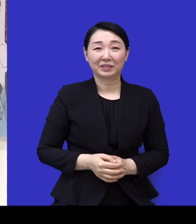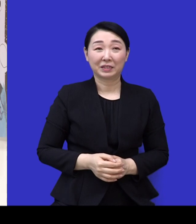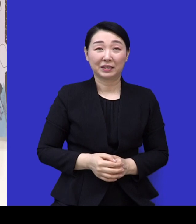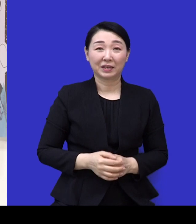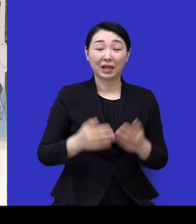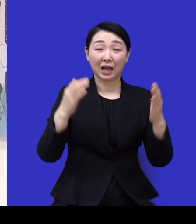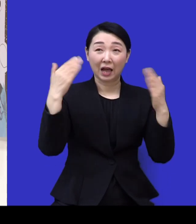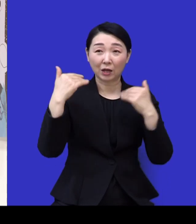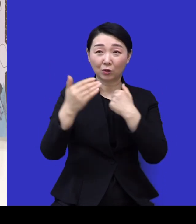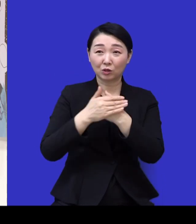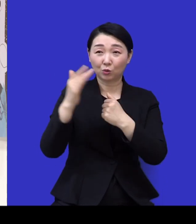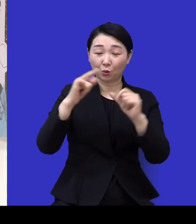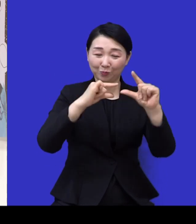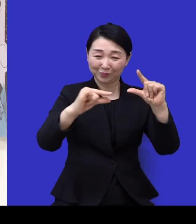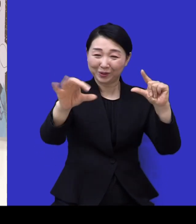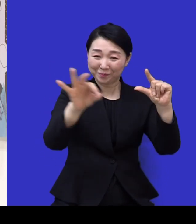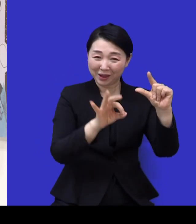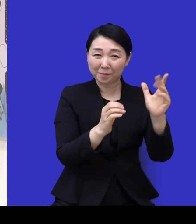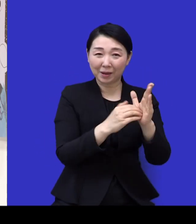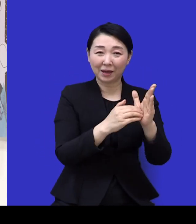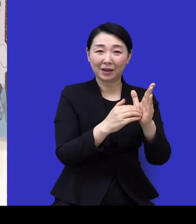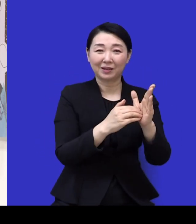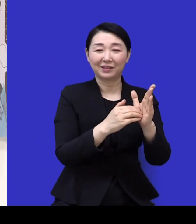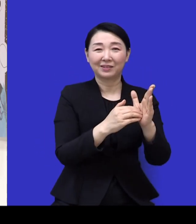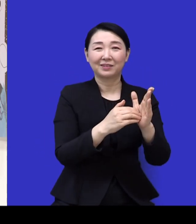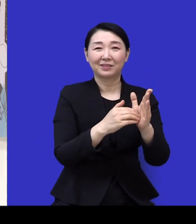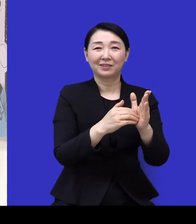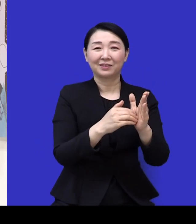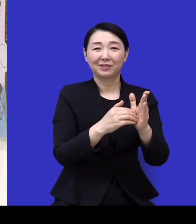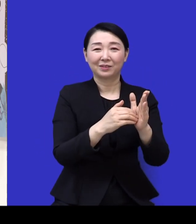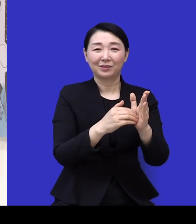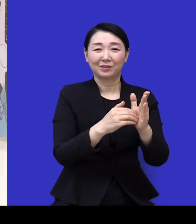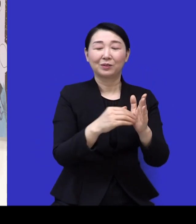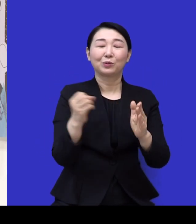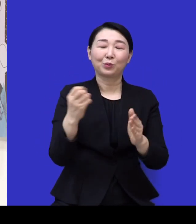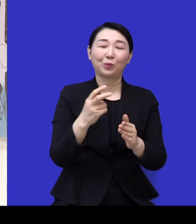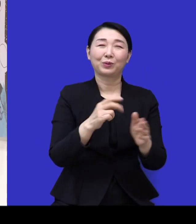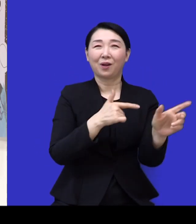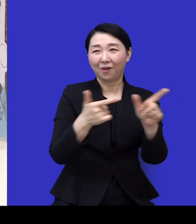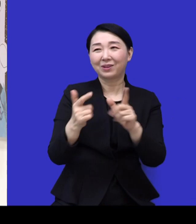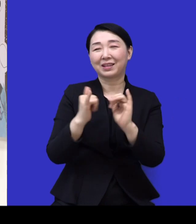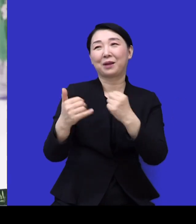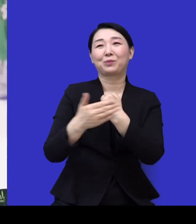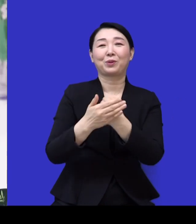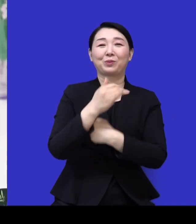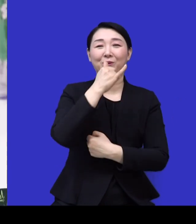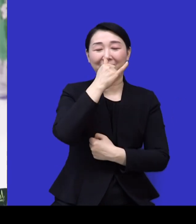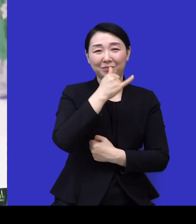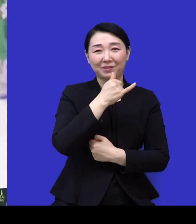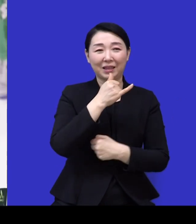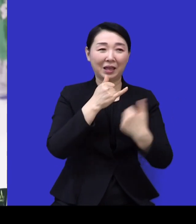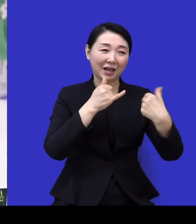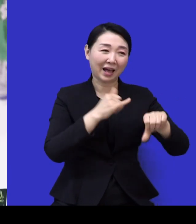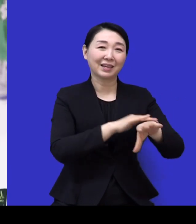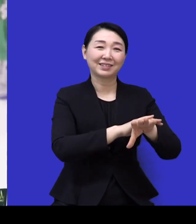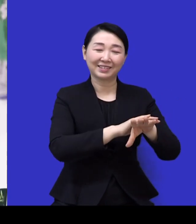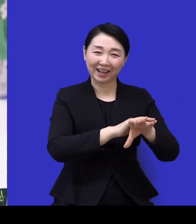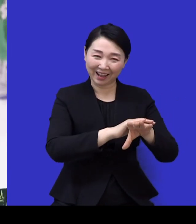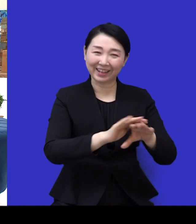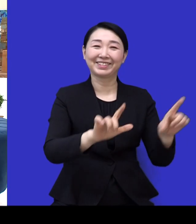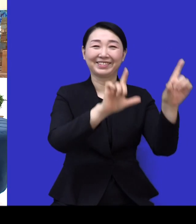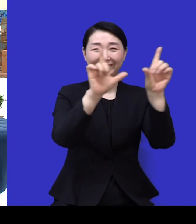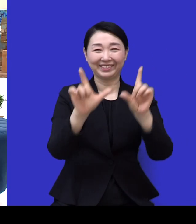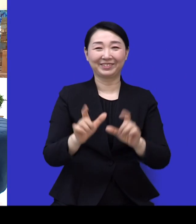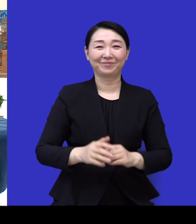받고 또 같이 또 이 일들 나누면서 또 도움도 있고 해서 예. 잘 아이가